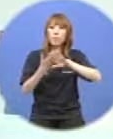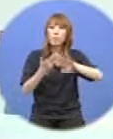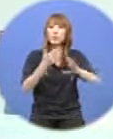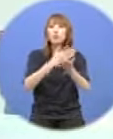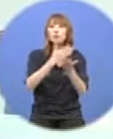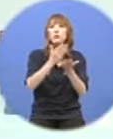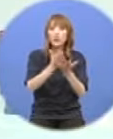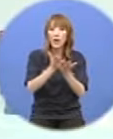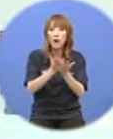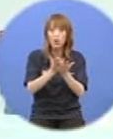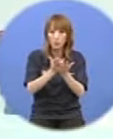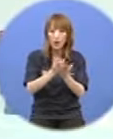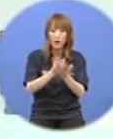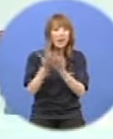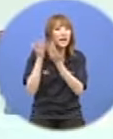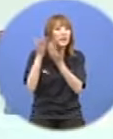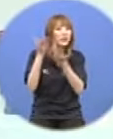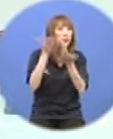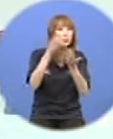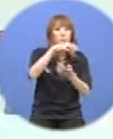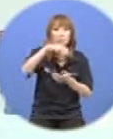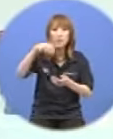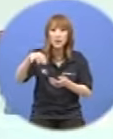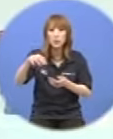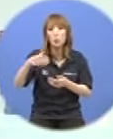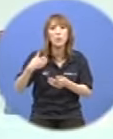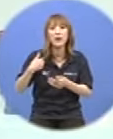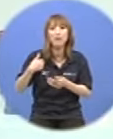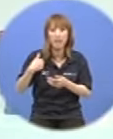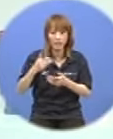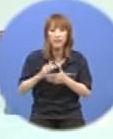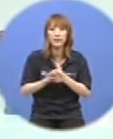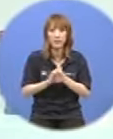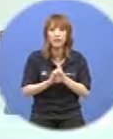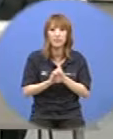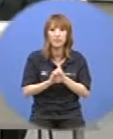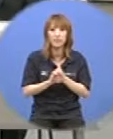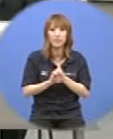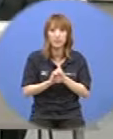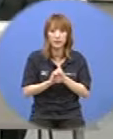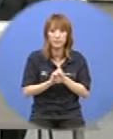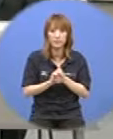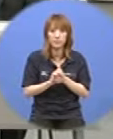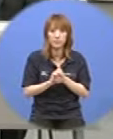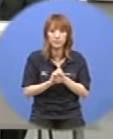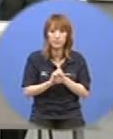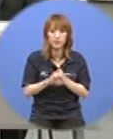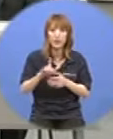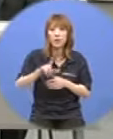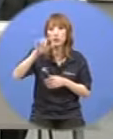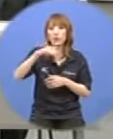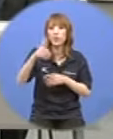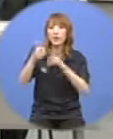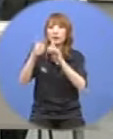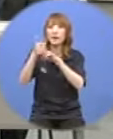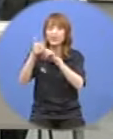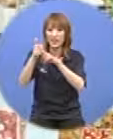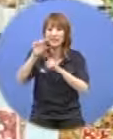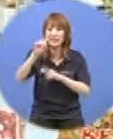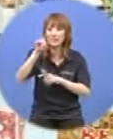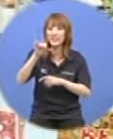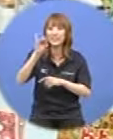ことはどこに引きに行けばいいっていうのは皆さんやっぱり終わりになると思うので、 そうですよね、 うん、 さて上山さん、緊張と言います